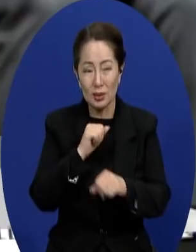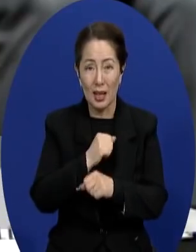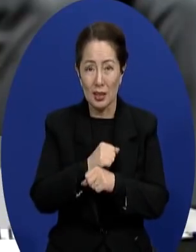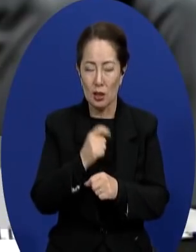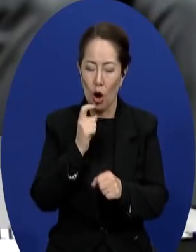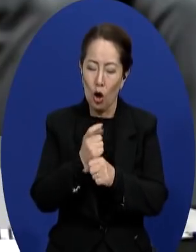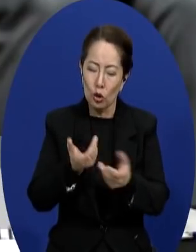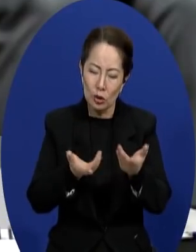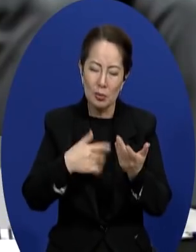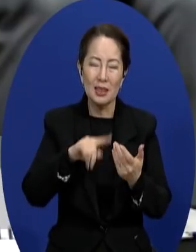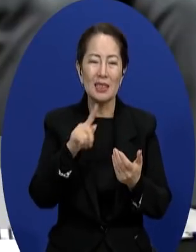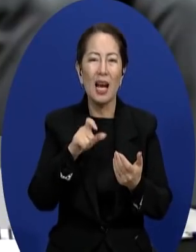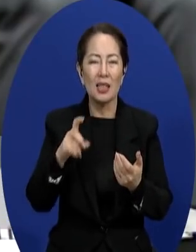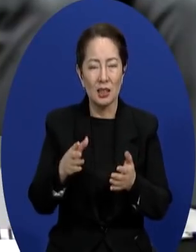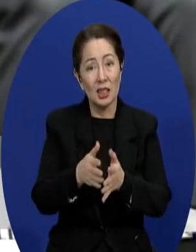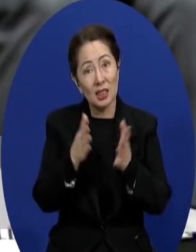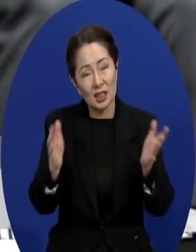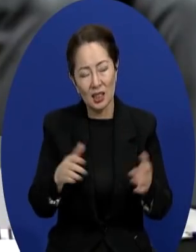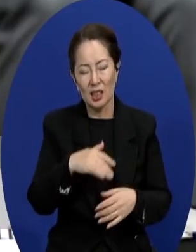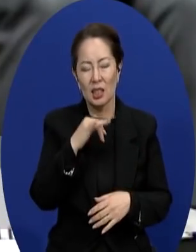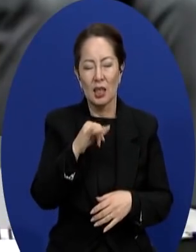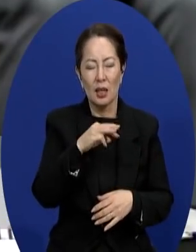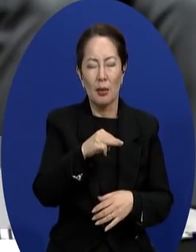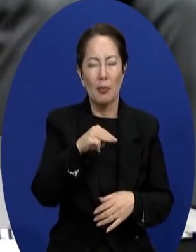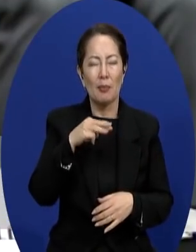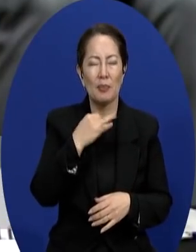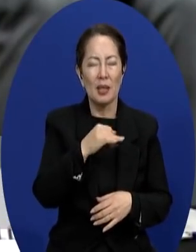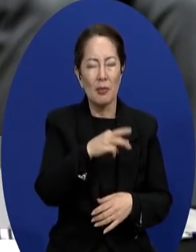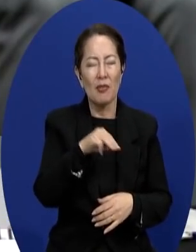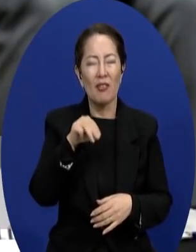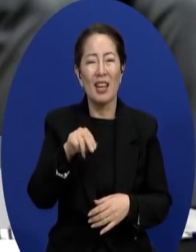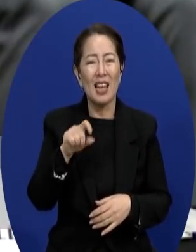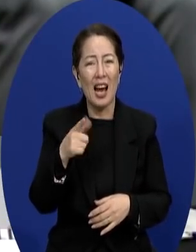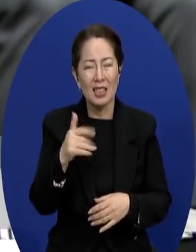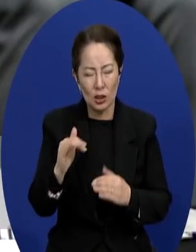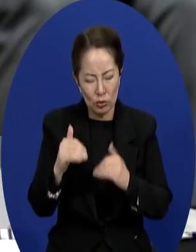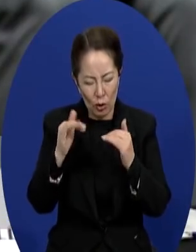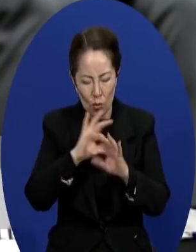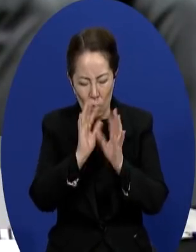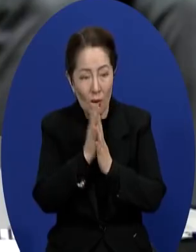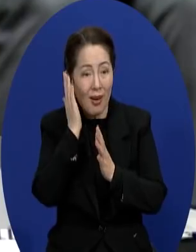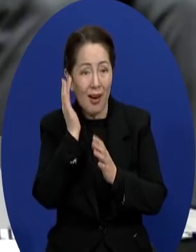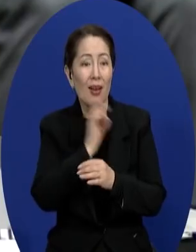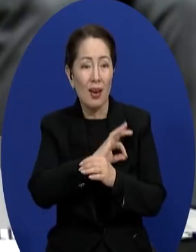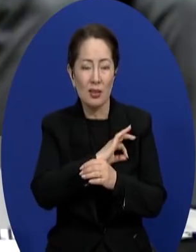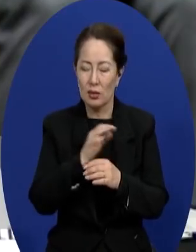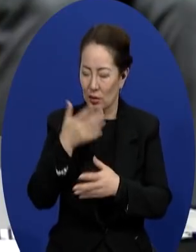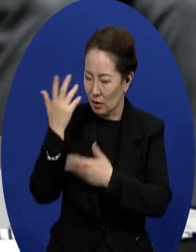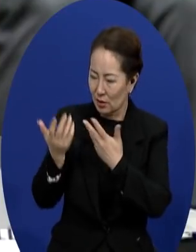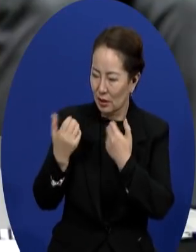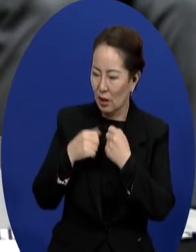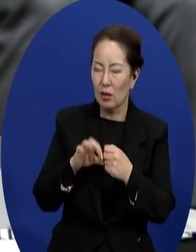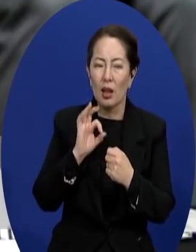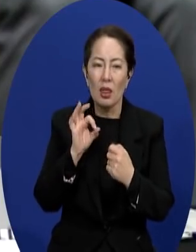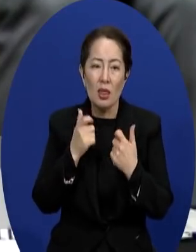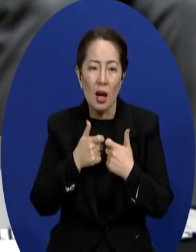хөдөлмөрийн зах зээлийн тэлх инфляци өсгөөс үржилсэн сэргийлэхин тул бүхий л арга хэрэгслээ ашиглана. Одоо бид эрэлтийг маш таатай